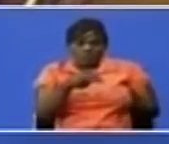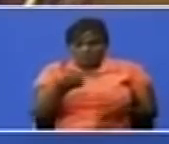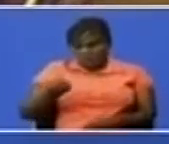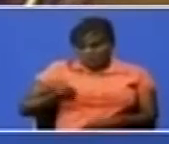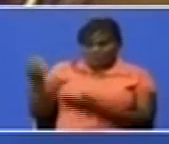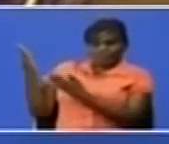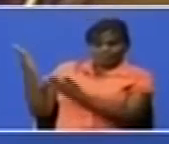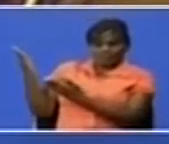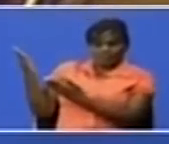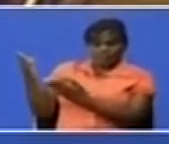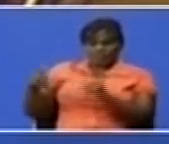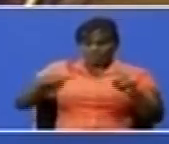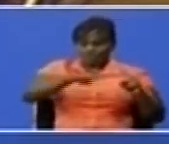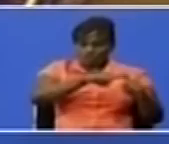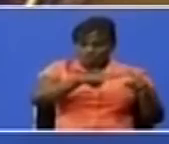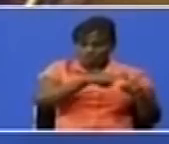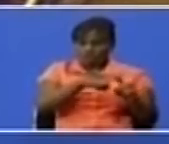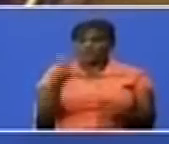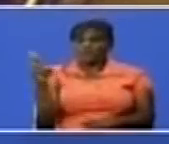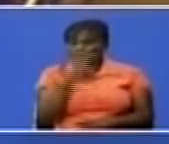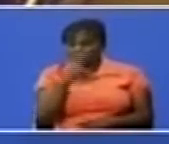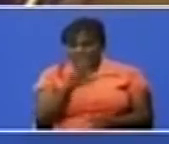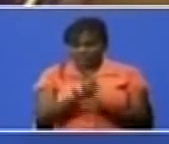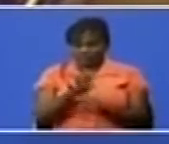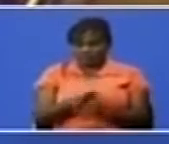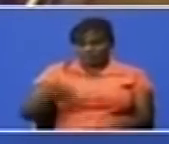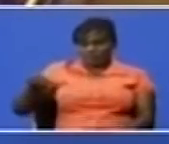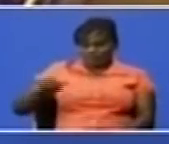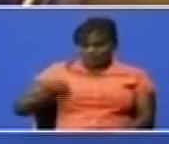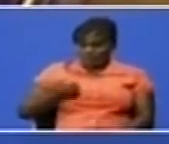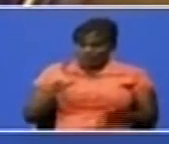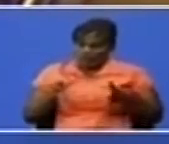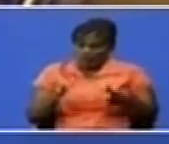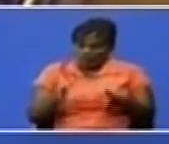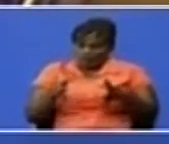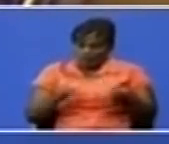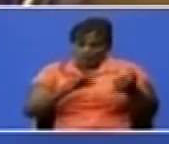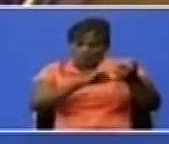Menach, takwimu zinatishia hata zaidi. Wasichana wanalazimishwa kuolewa